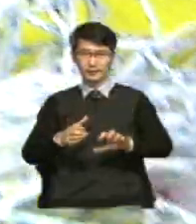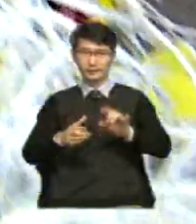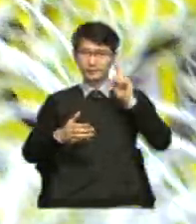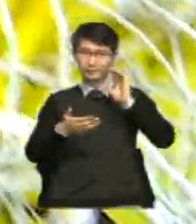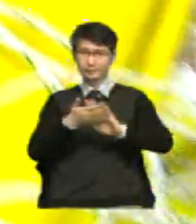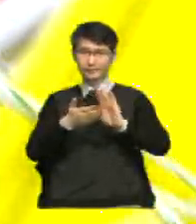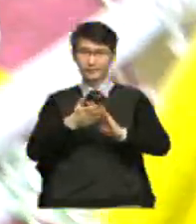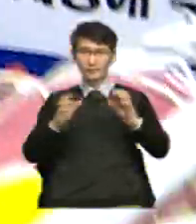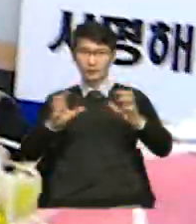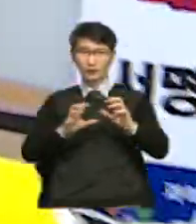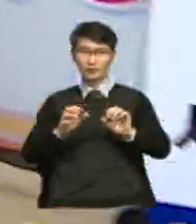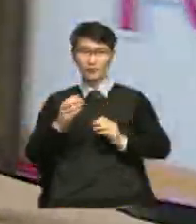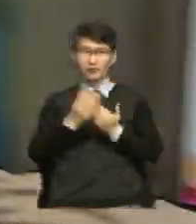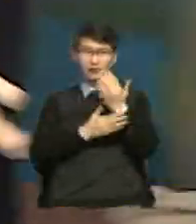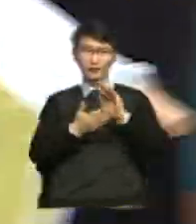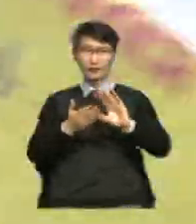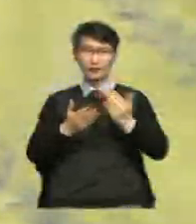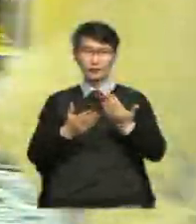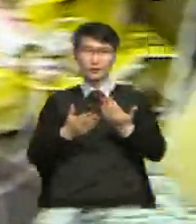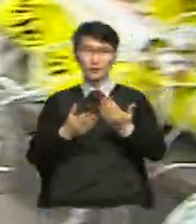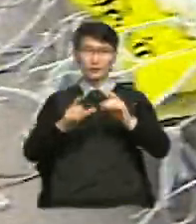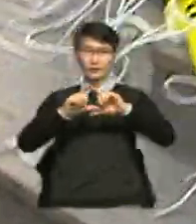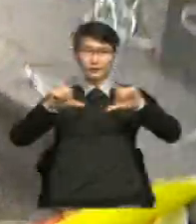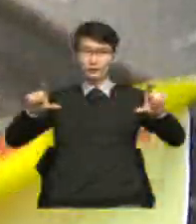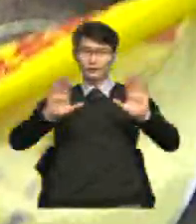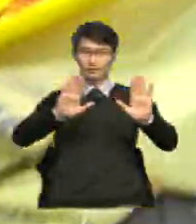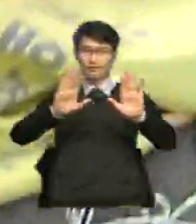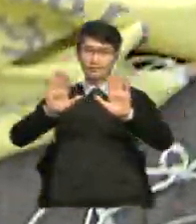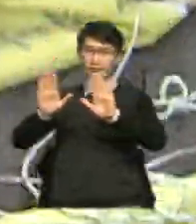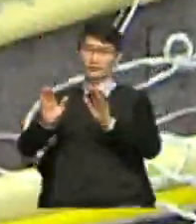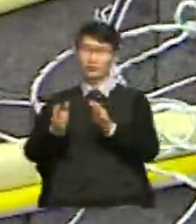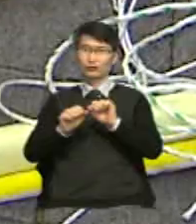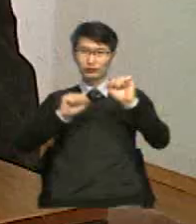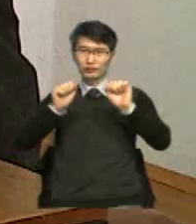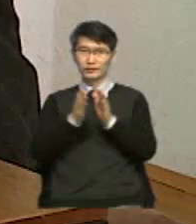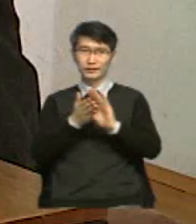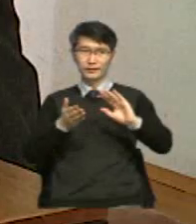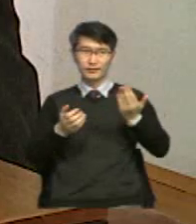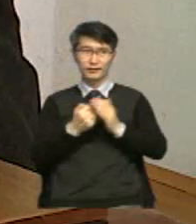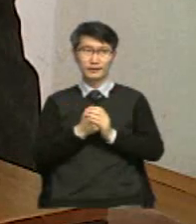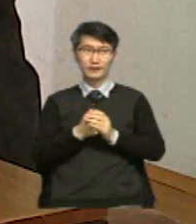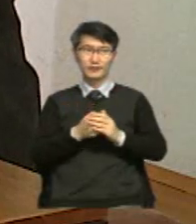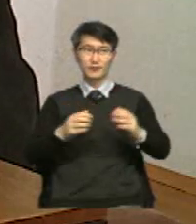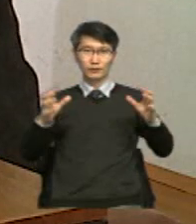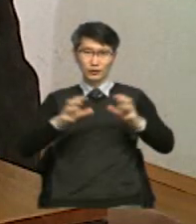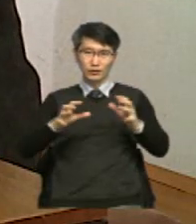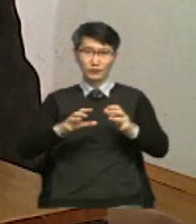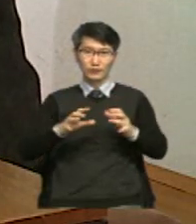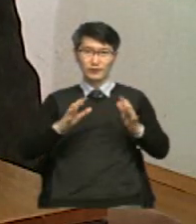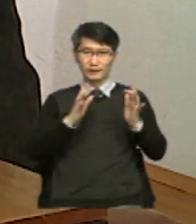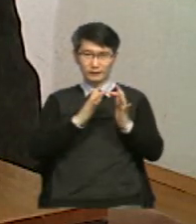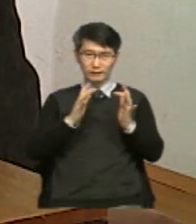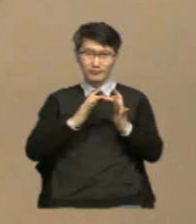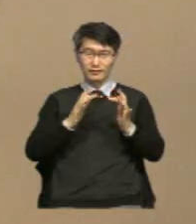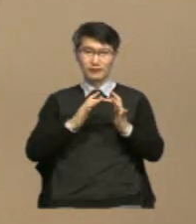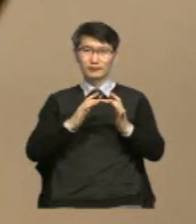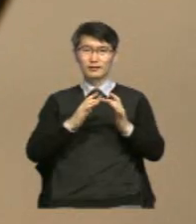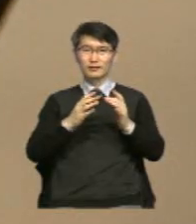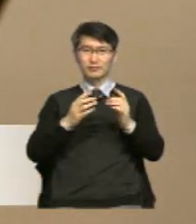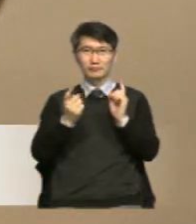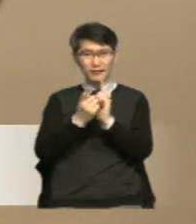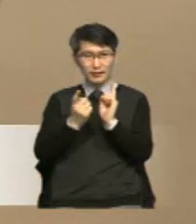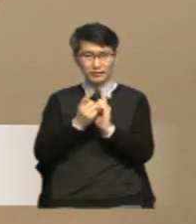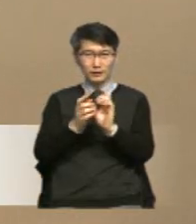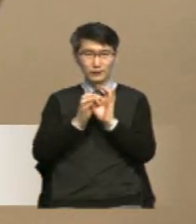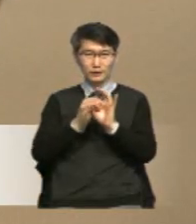자발적 주민 모임이 생겨났고 현수막 개시 운동까지 진행된 것입니다. 주민 모임은 온라인과 오프라인을 통해 우체국